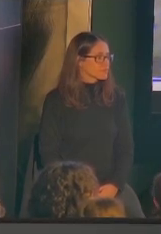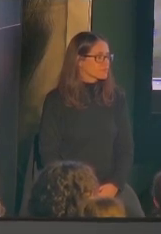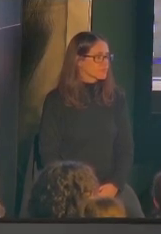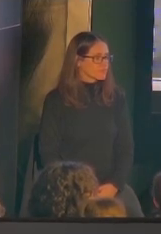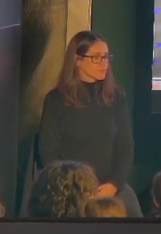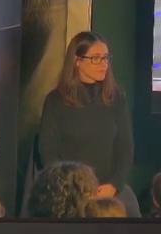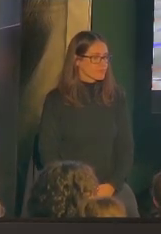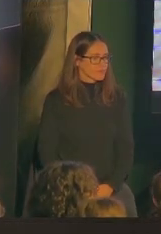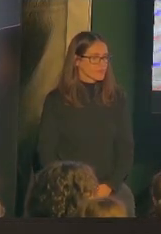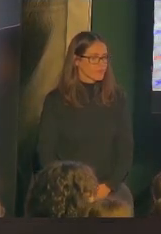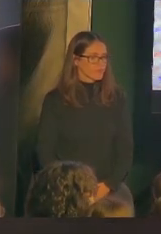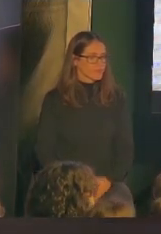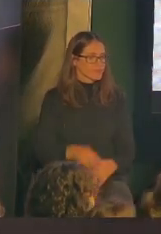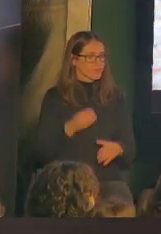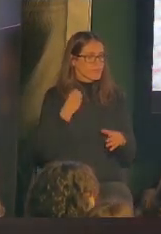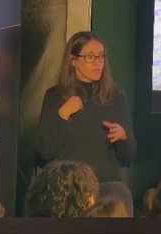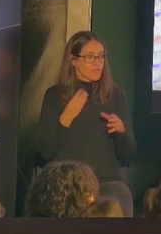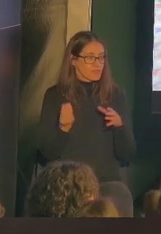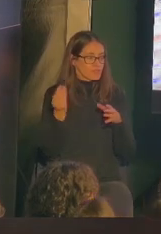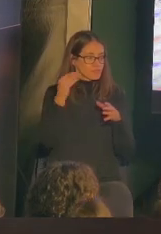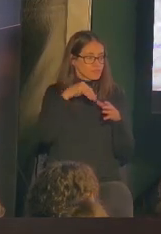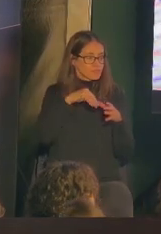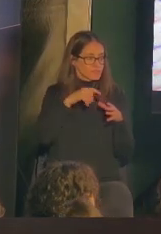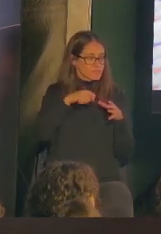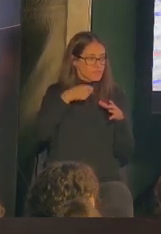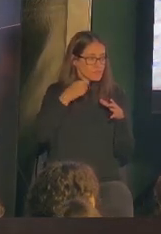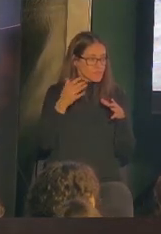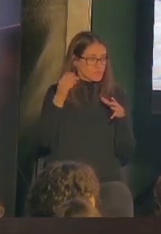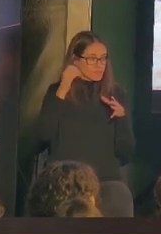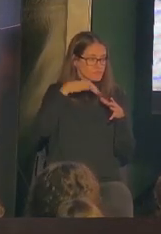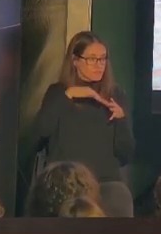Vale, el puré cap aquí dins.